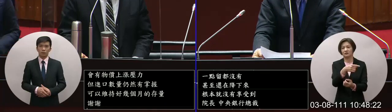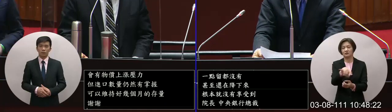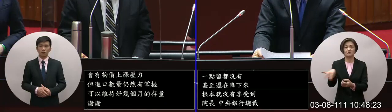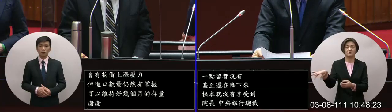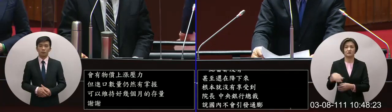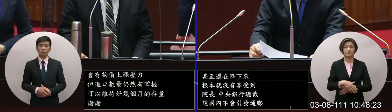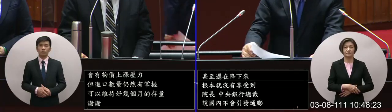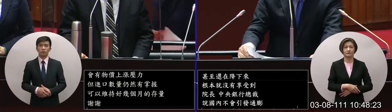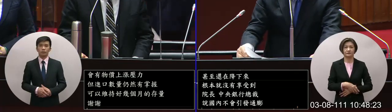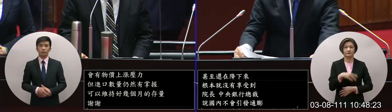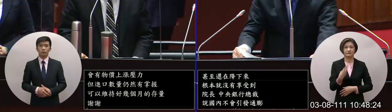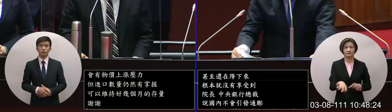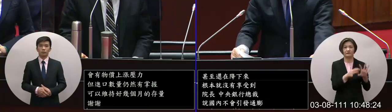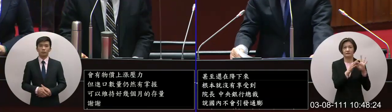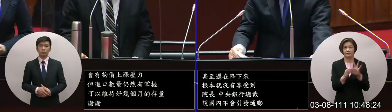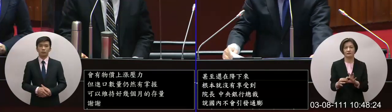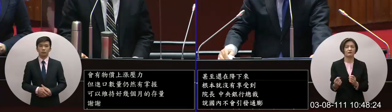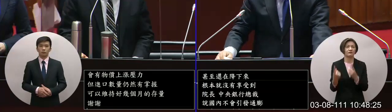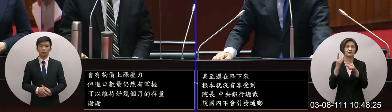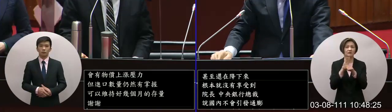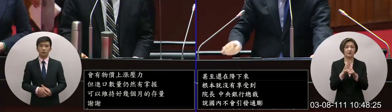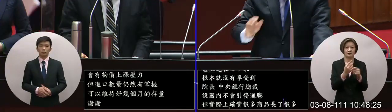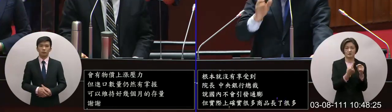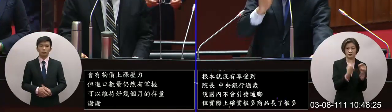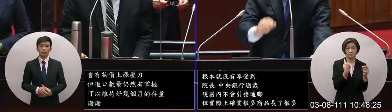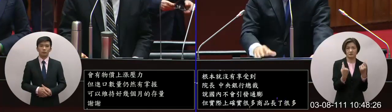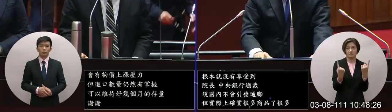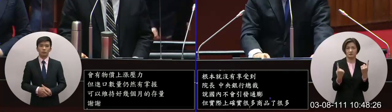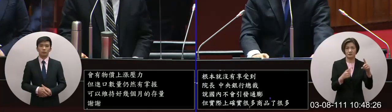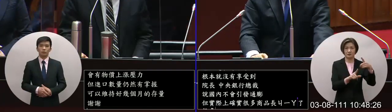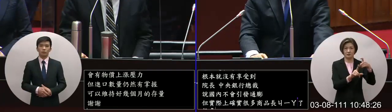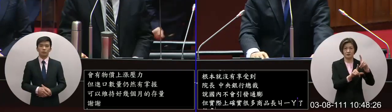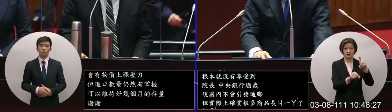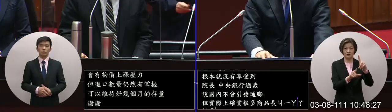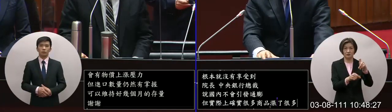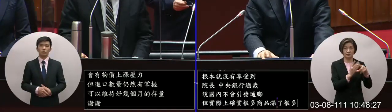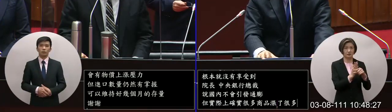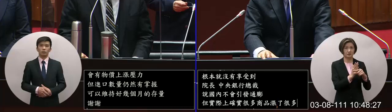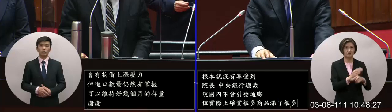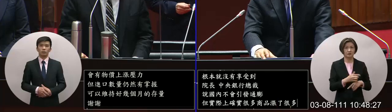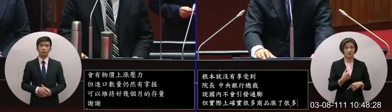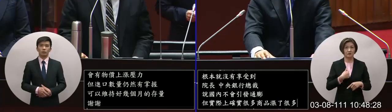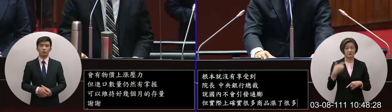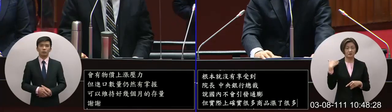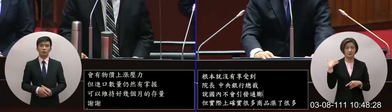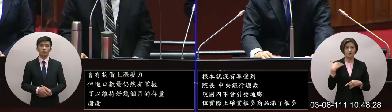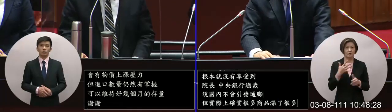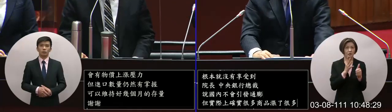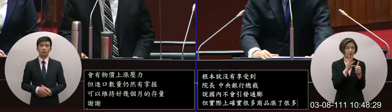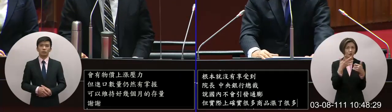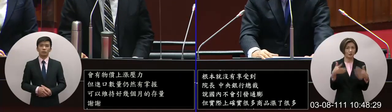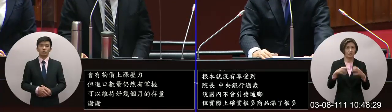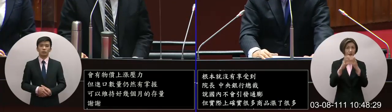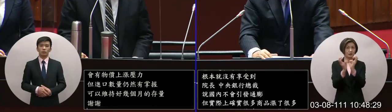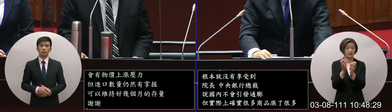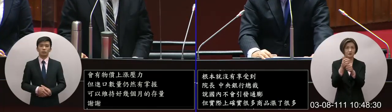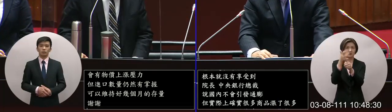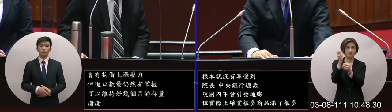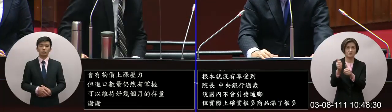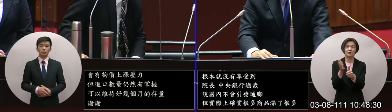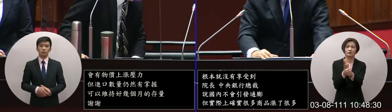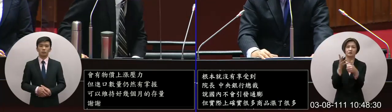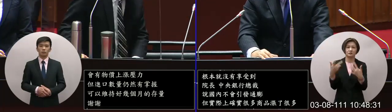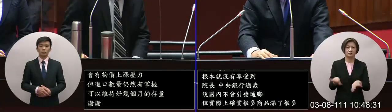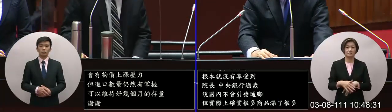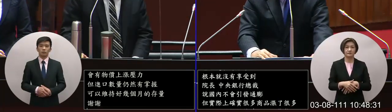持续上涨的态势比去年啊11月中旬那时候本席问过杨总裁台湾是不是